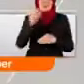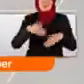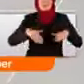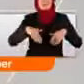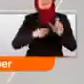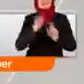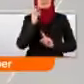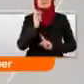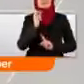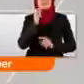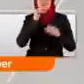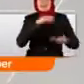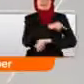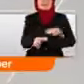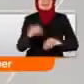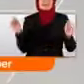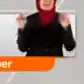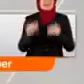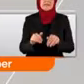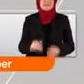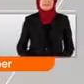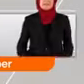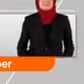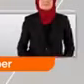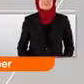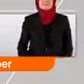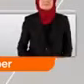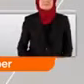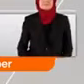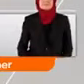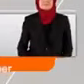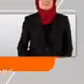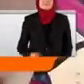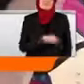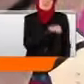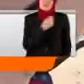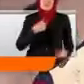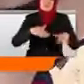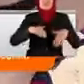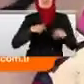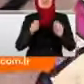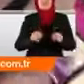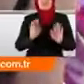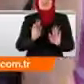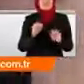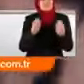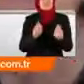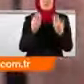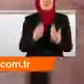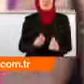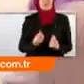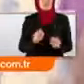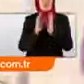zaten yazın piknik sevmiyoruz çok temizledik açalım Mangal yapıyoruz iyi oldu yani